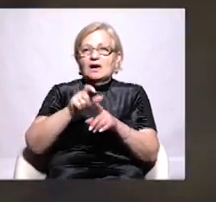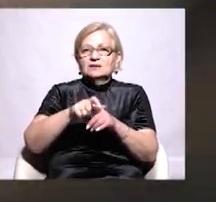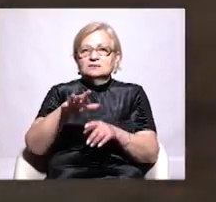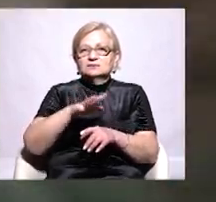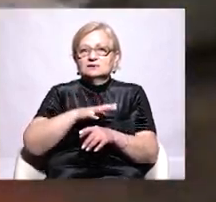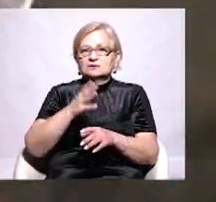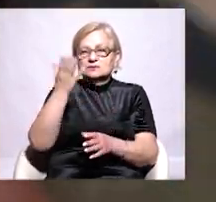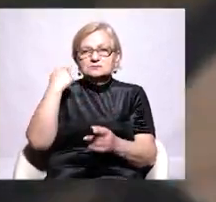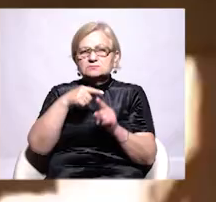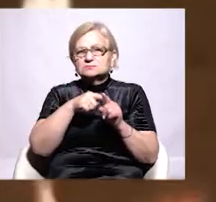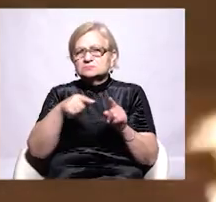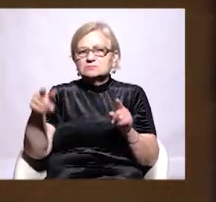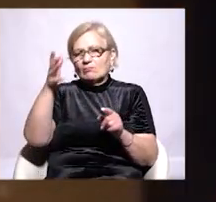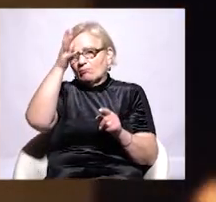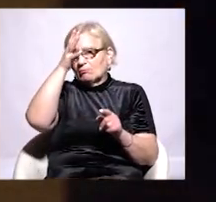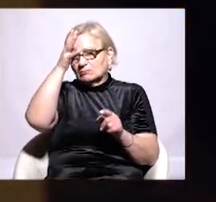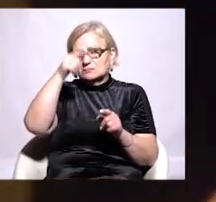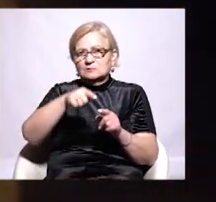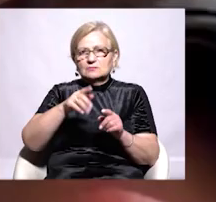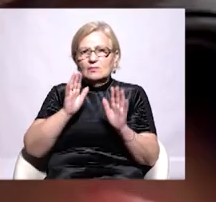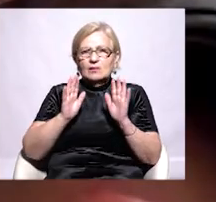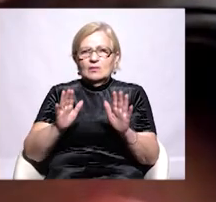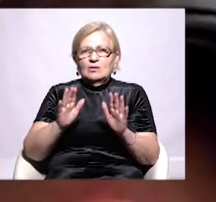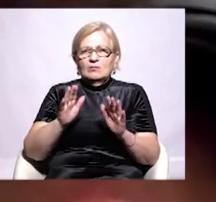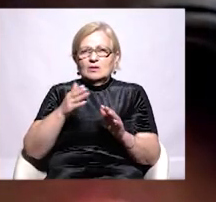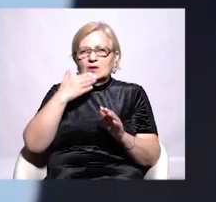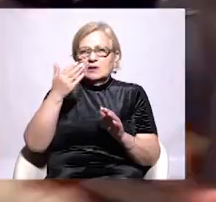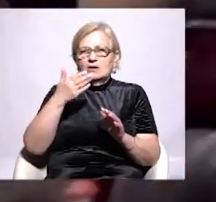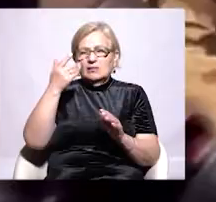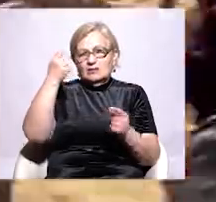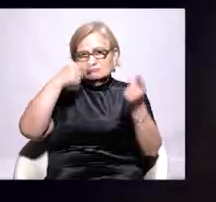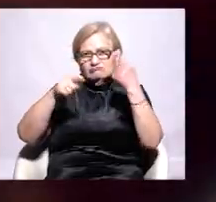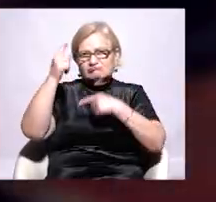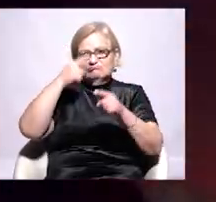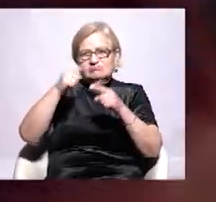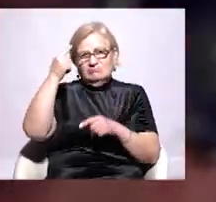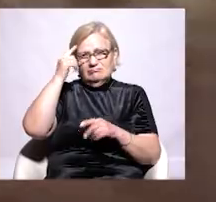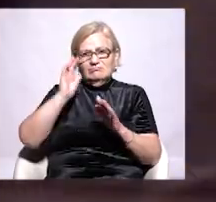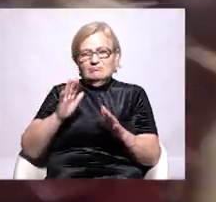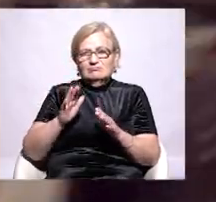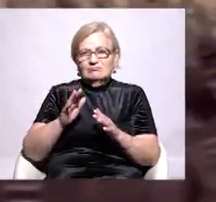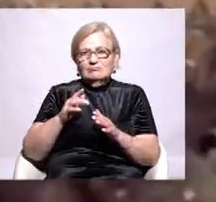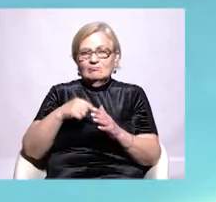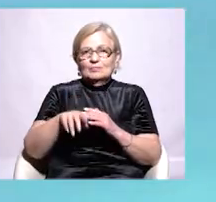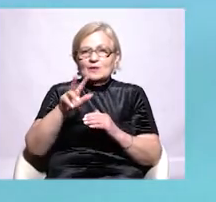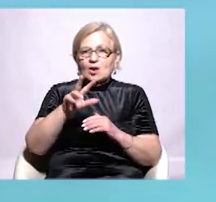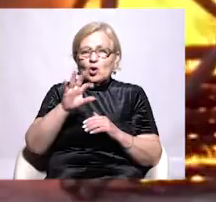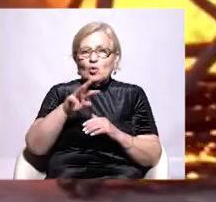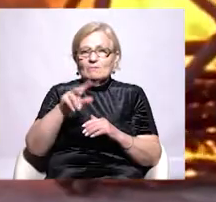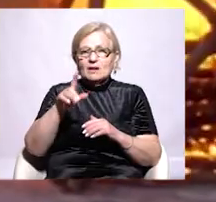didi khnis kanmolobashi metsnierebs egonat rom es iqo mkholo zepir sitqverebashi shemorchenili ragats ambebi. Homerosits